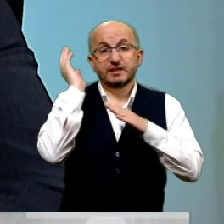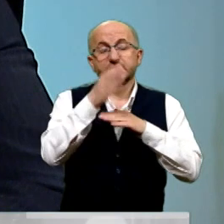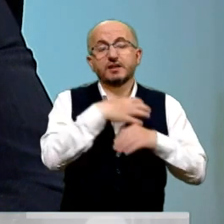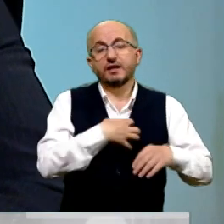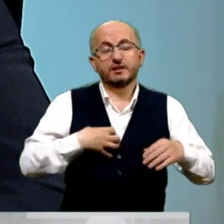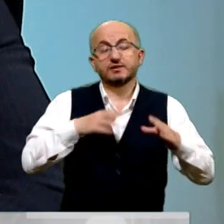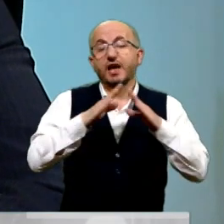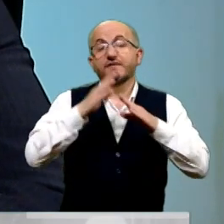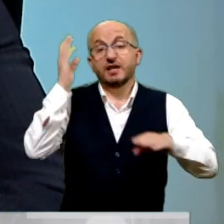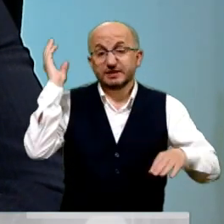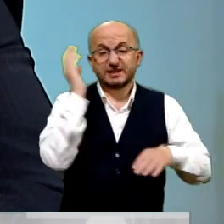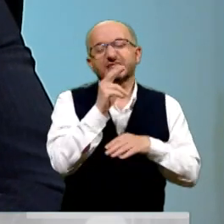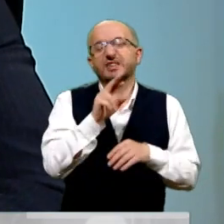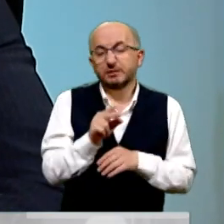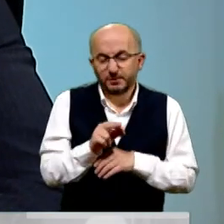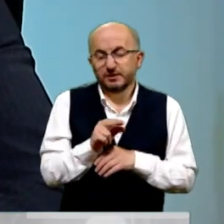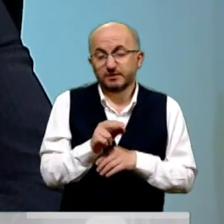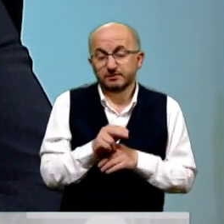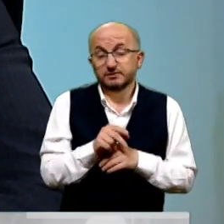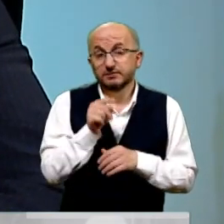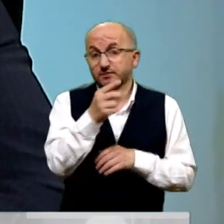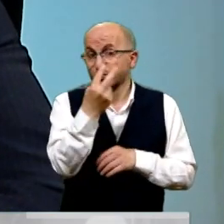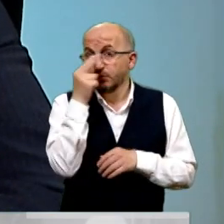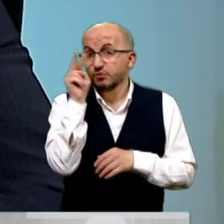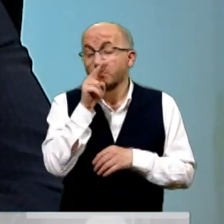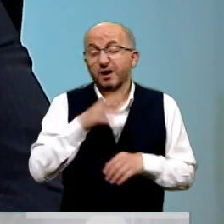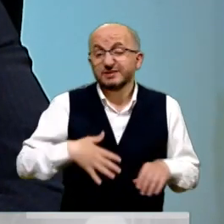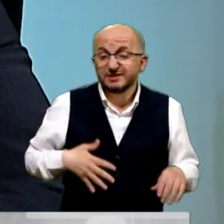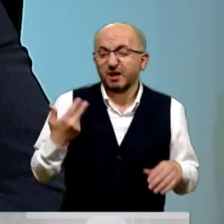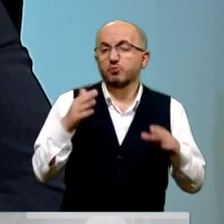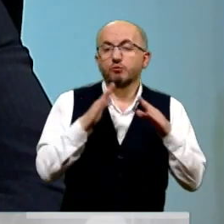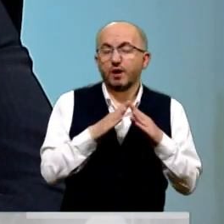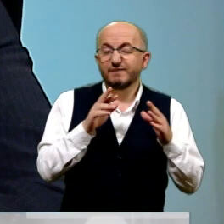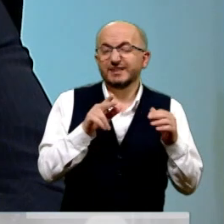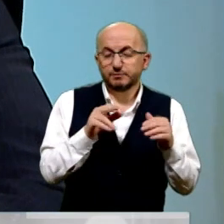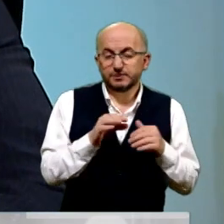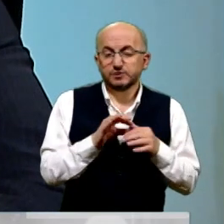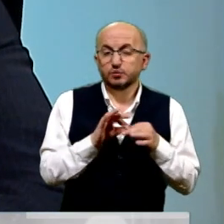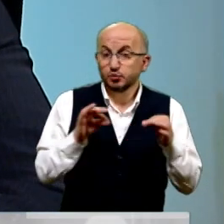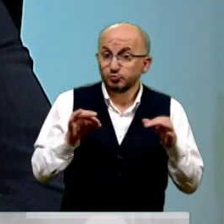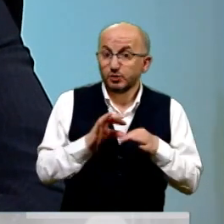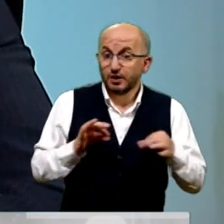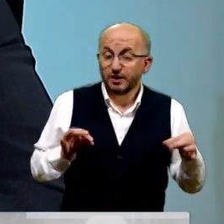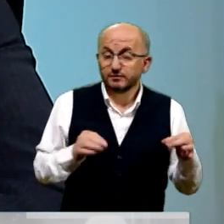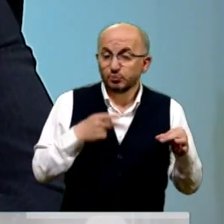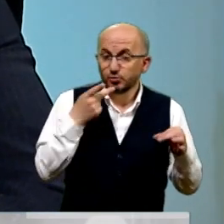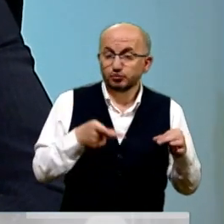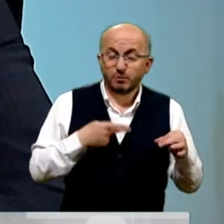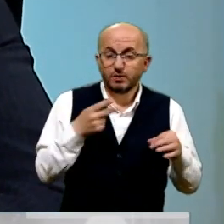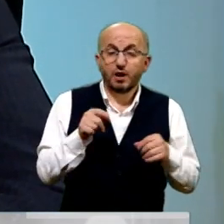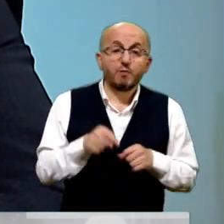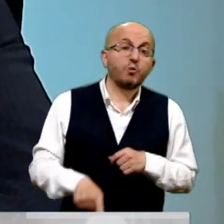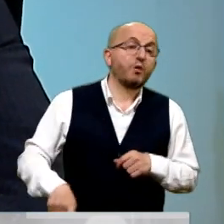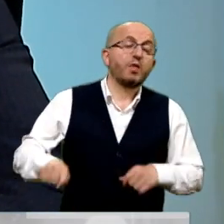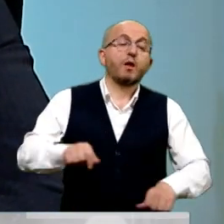ananın evine git gibi ya da seni gözüm görmek istemiyorum bu evde gibi sözler bunlar